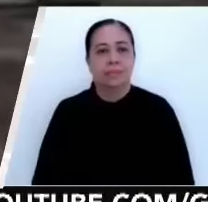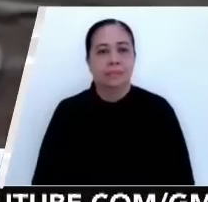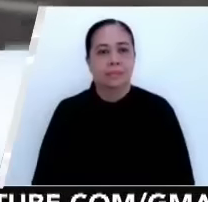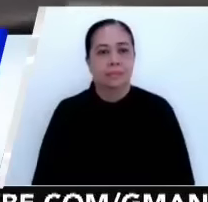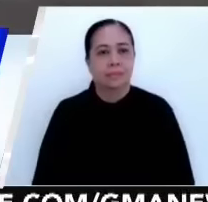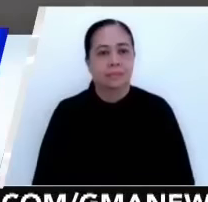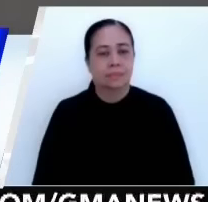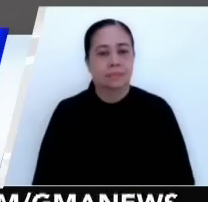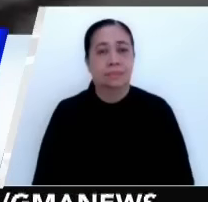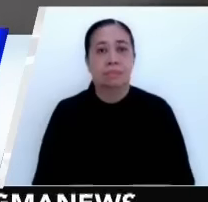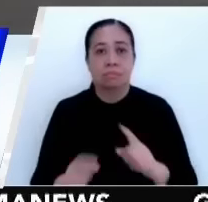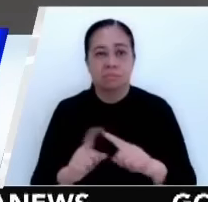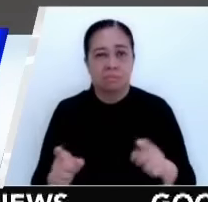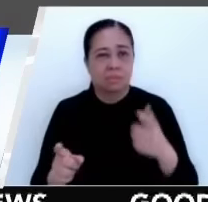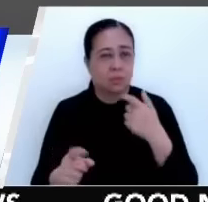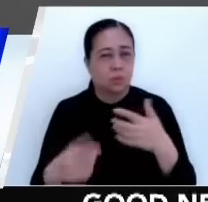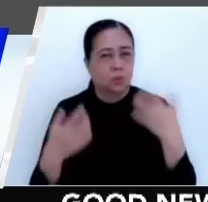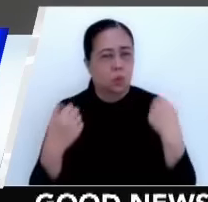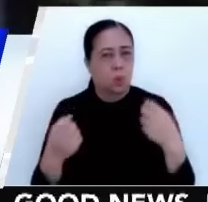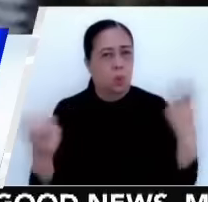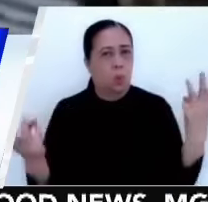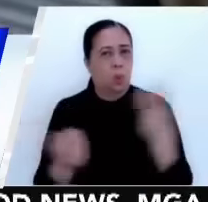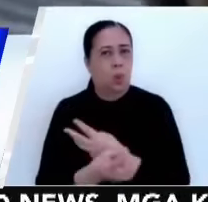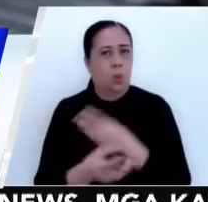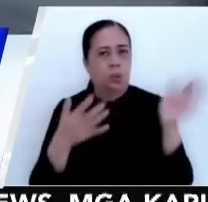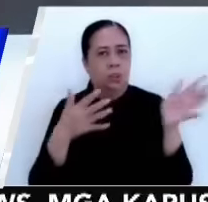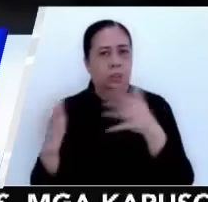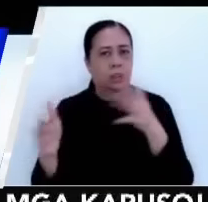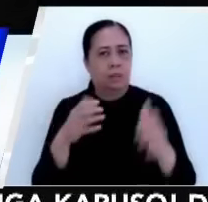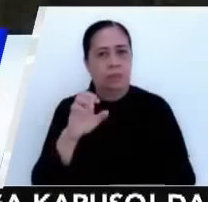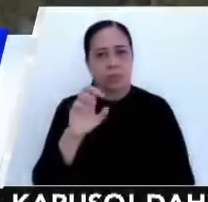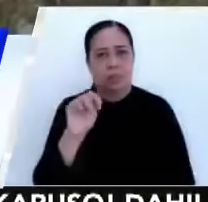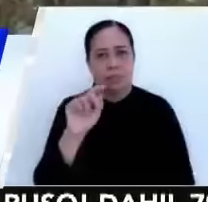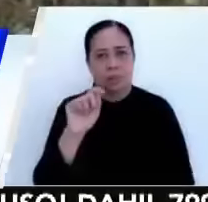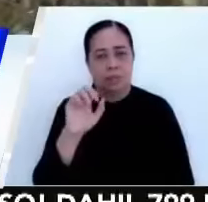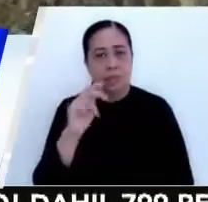Pero dahil sa bagsik ng bagyong Enteng, ang ilang lugar doon,